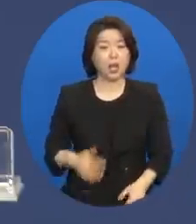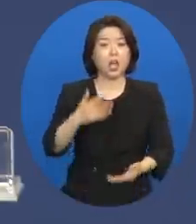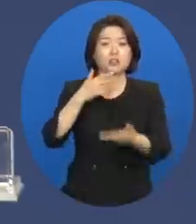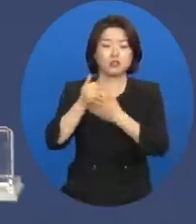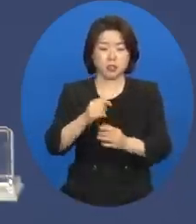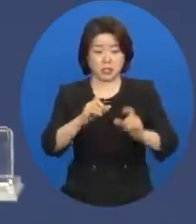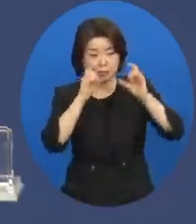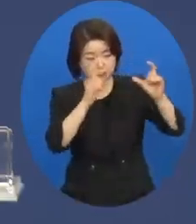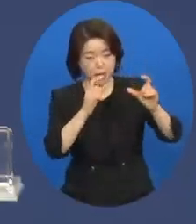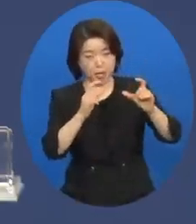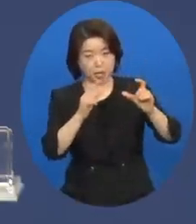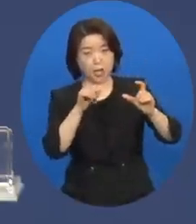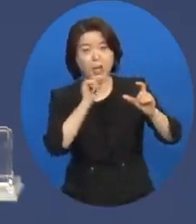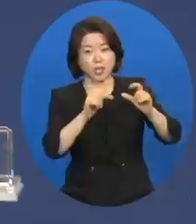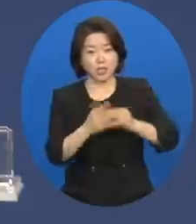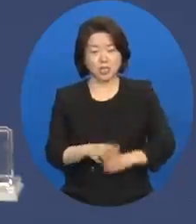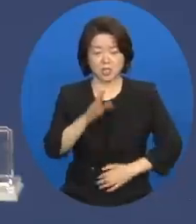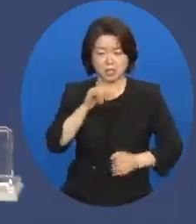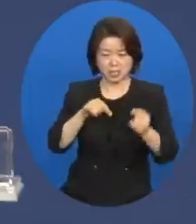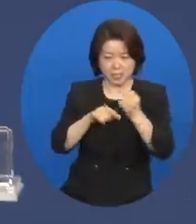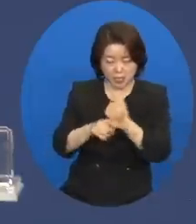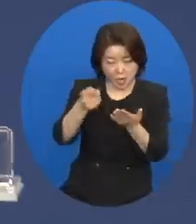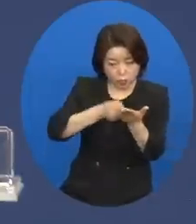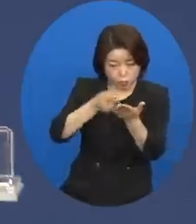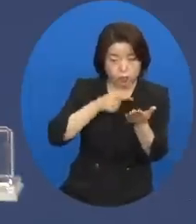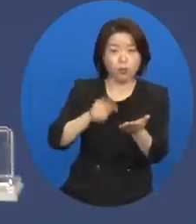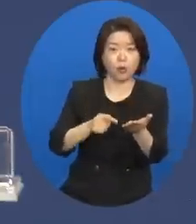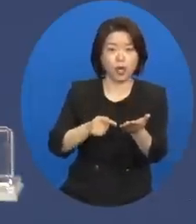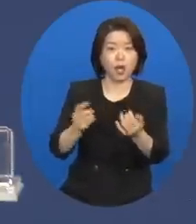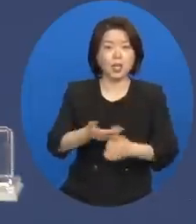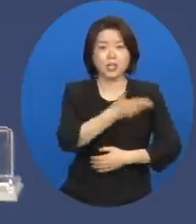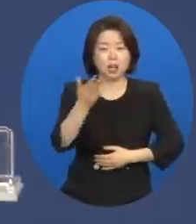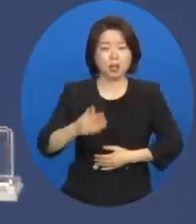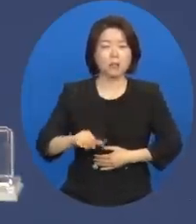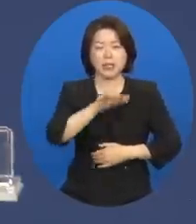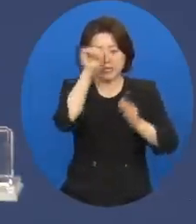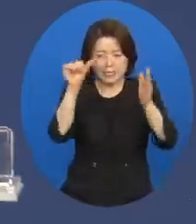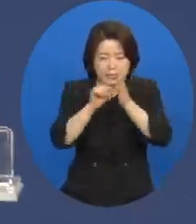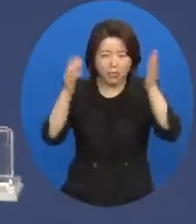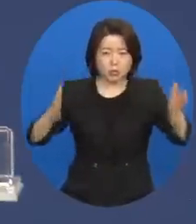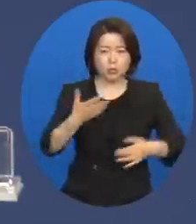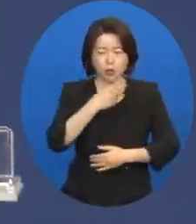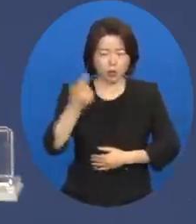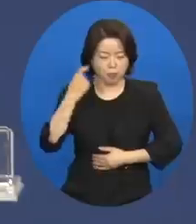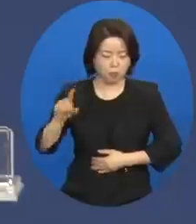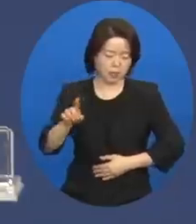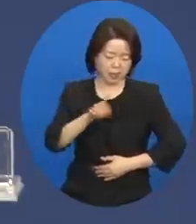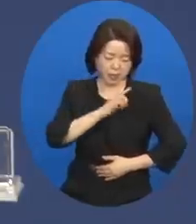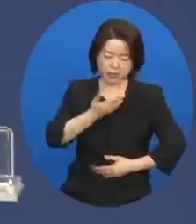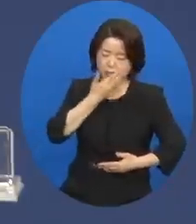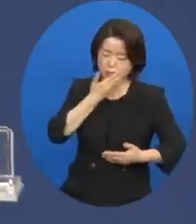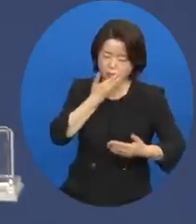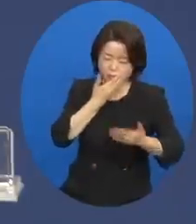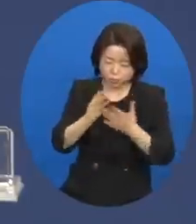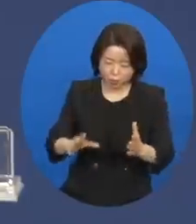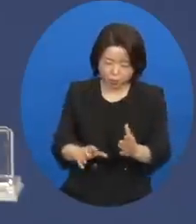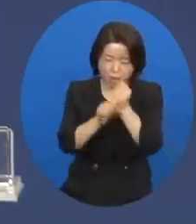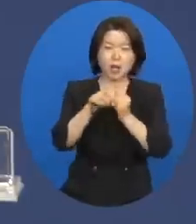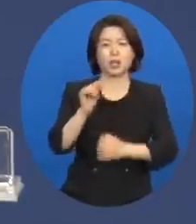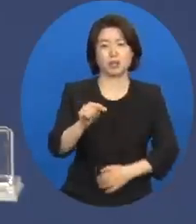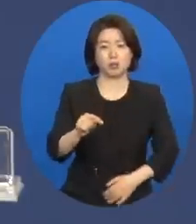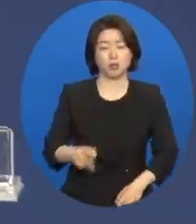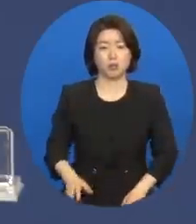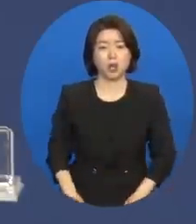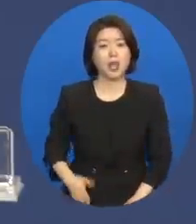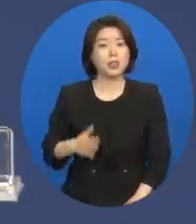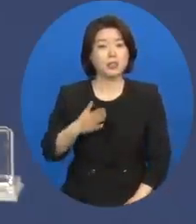진단하고 선포하시는 이 진리의 수술을 여러분 생애 가운데 복음 중에 가장 핵심에 해당하는 게 바로 이겁니다.